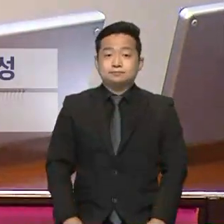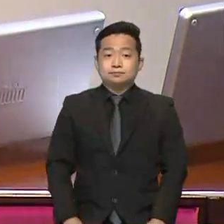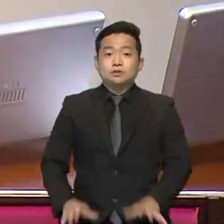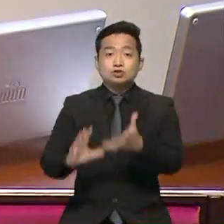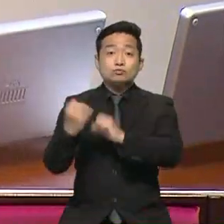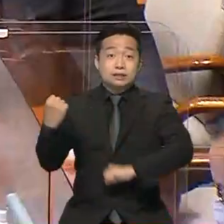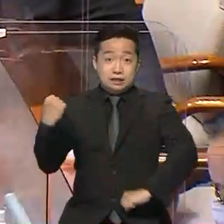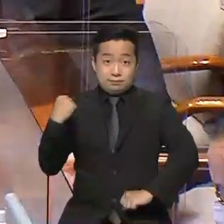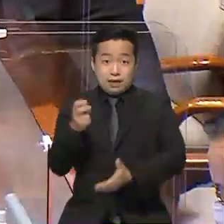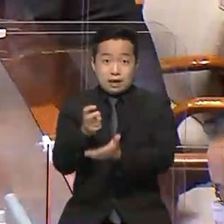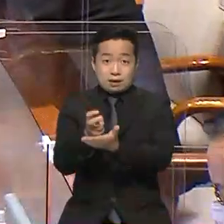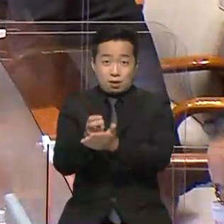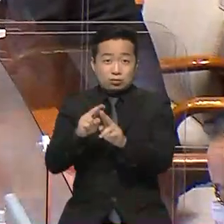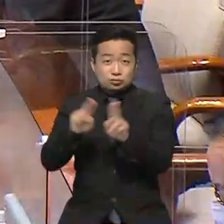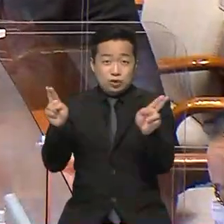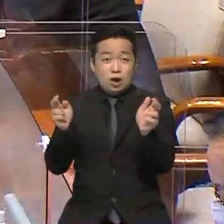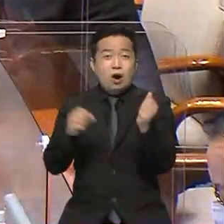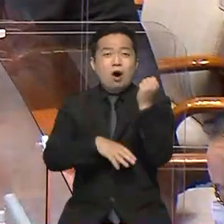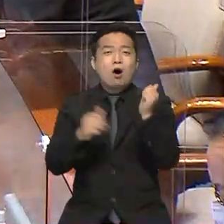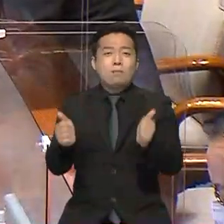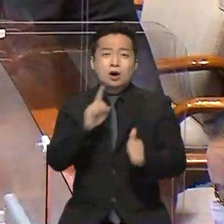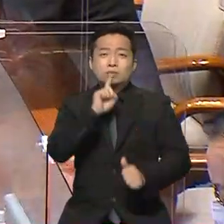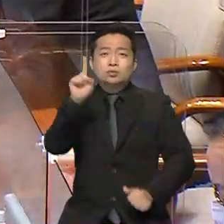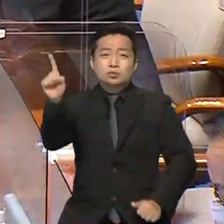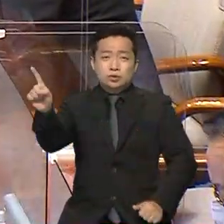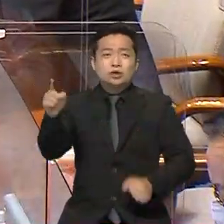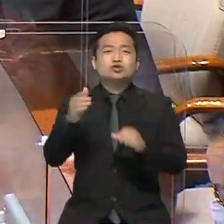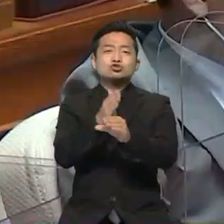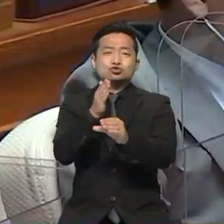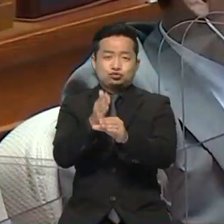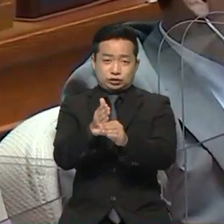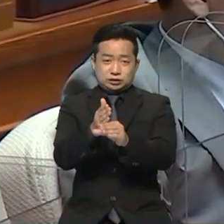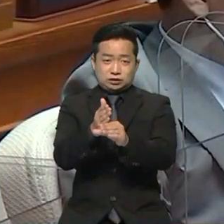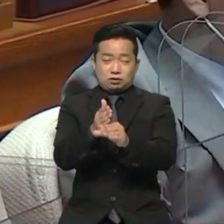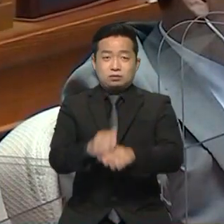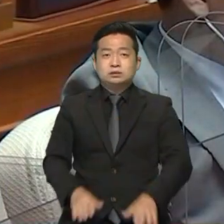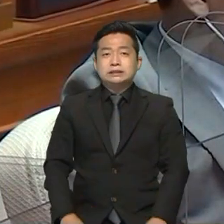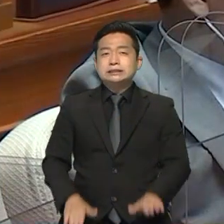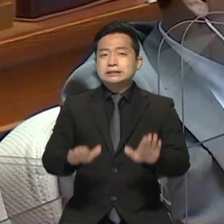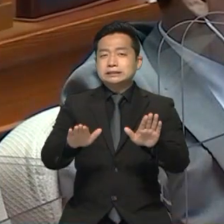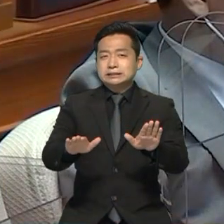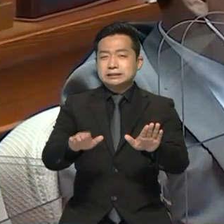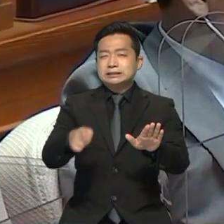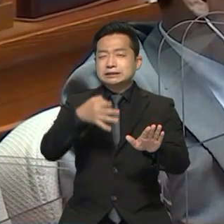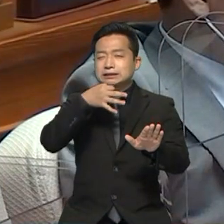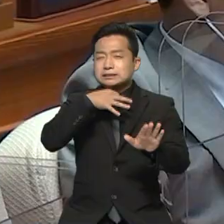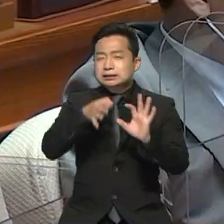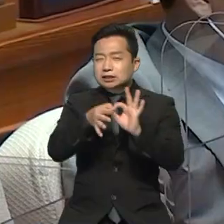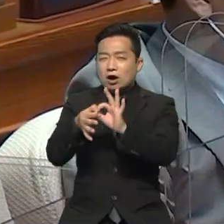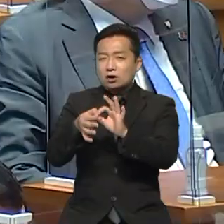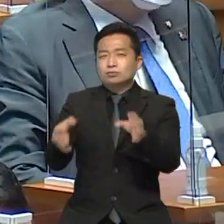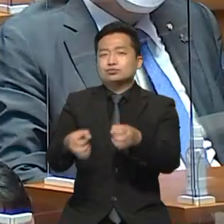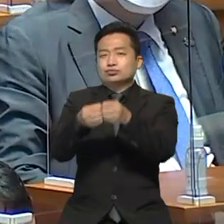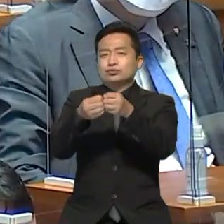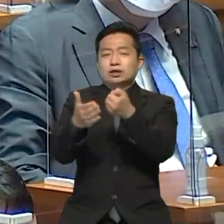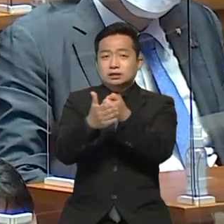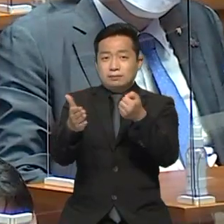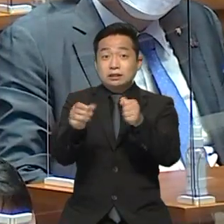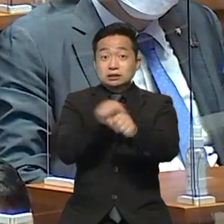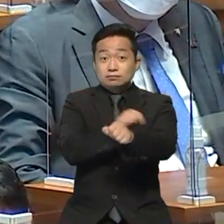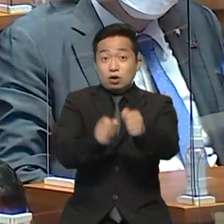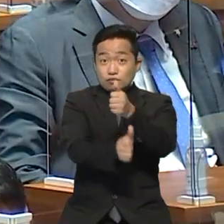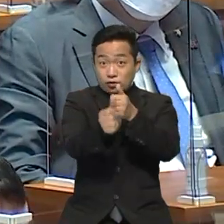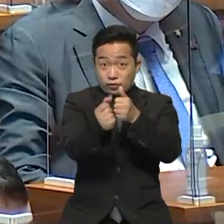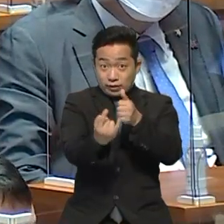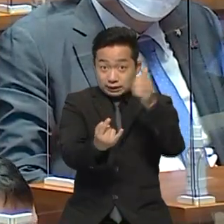국민의힘이 법안의 무효 심판을 헌법재판소에 청구한 터라 이해 충돌 방지 측면에서 특위 위원장은 민주당이 맡기로